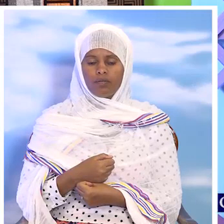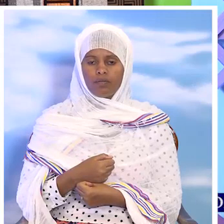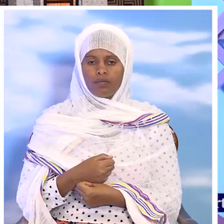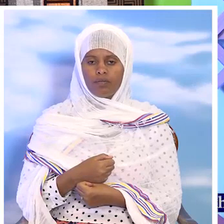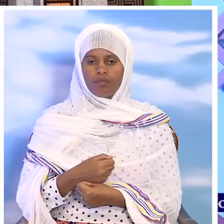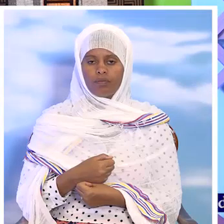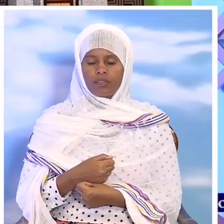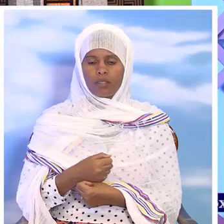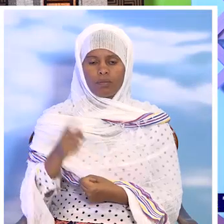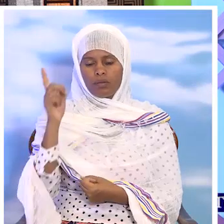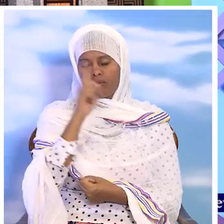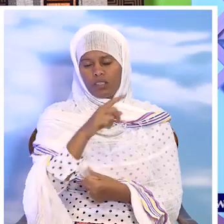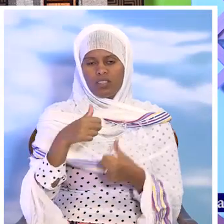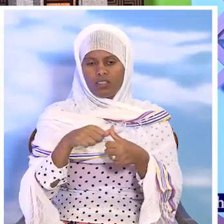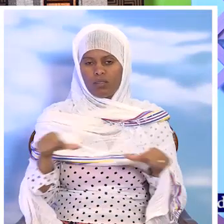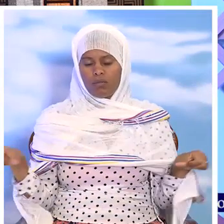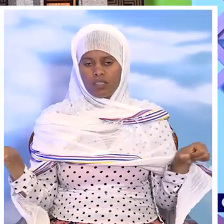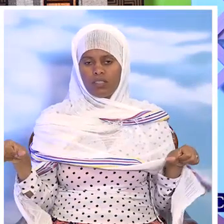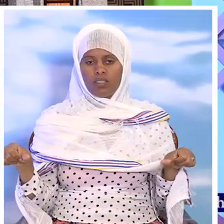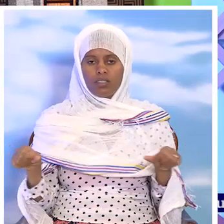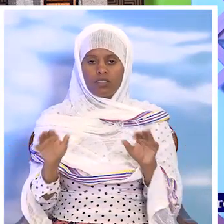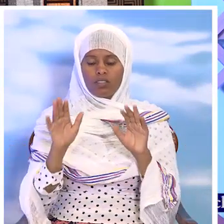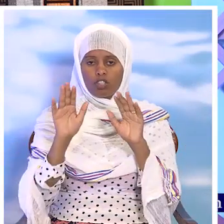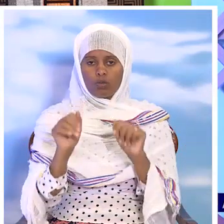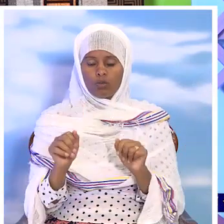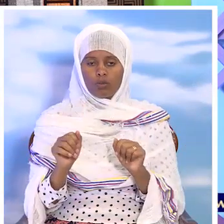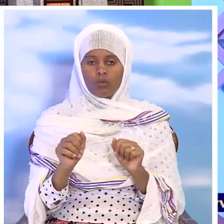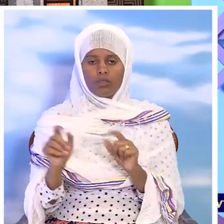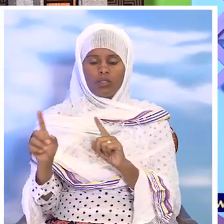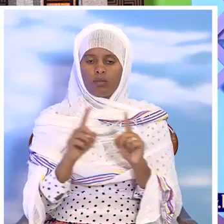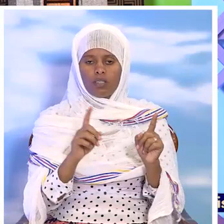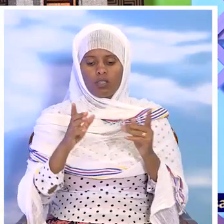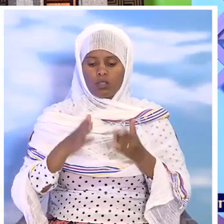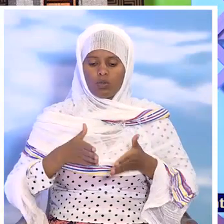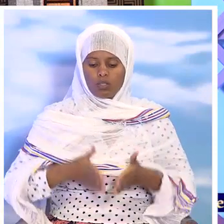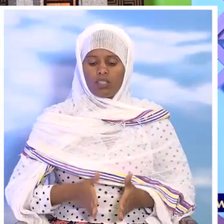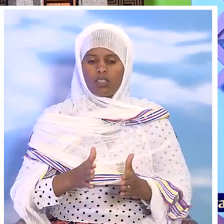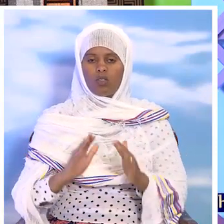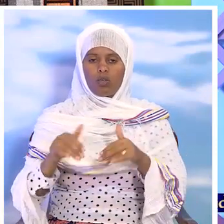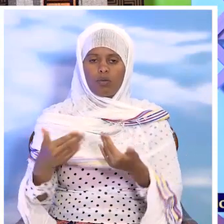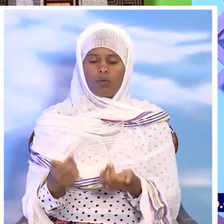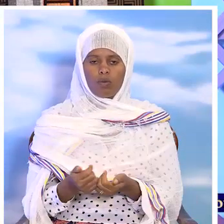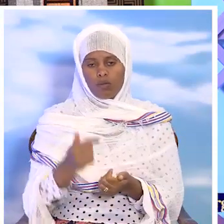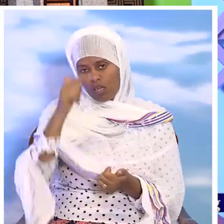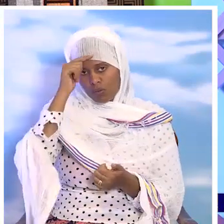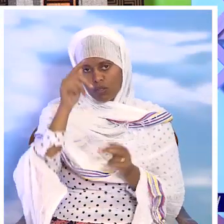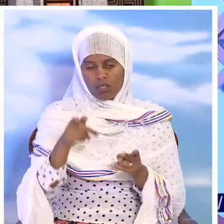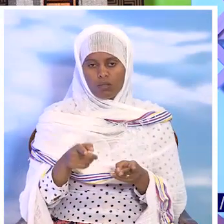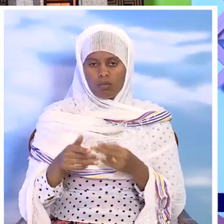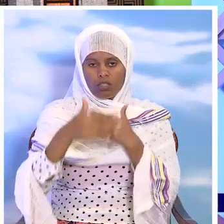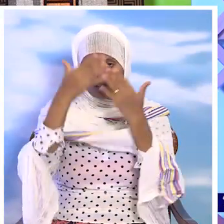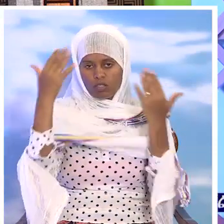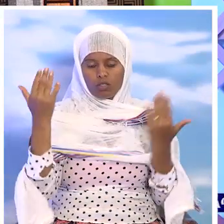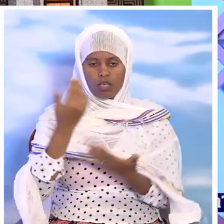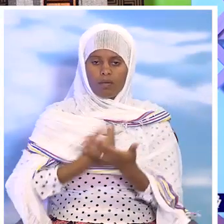ኣብ ክሕደትን እቶም ኣብ ሓጢኣትን ኣብ ክሕደትን ዝነበሩ ድማ ውልድነት ተዋሃቦም ሃይማኖት ድማ ተገልፀሎም። ኣብ ሓጢኣት